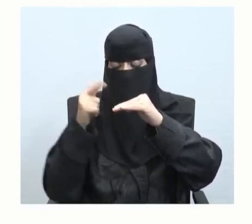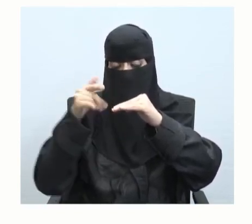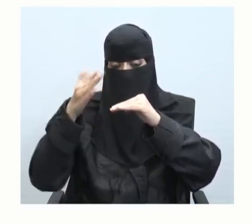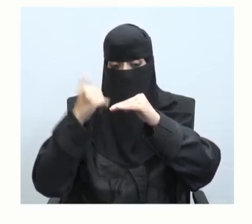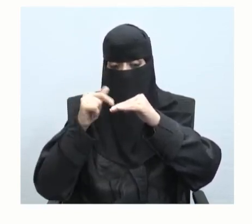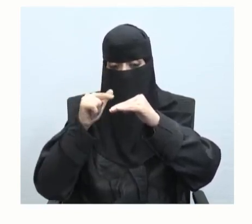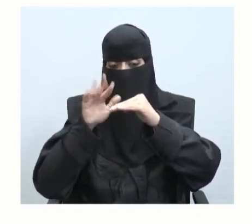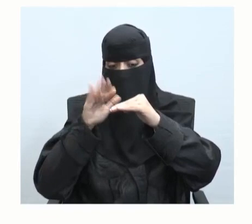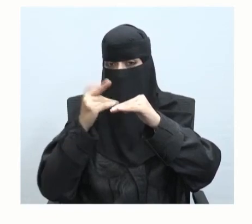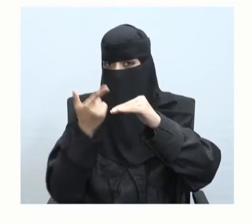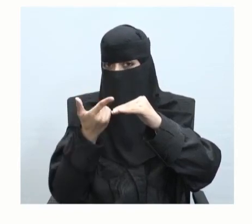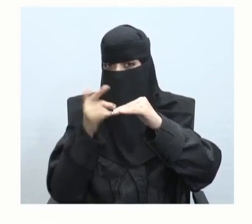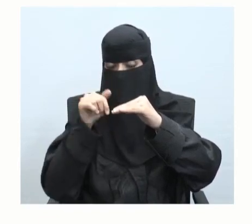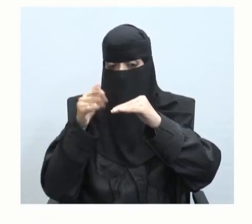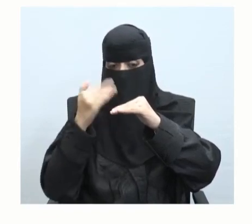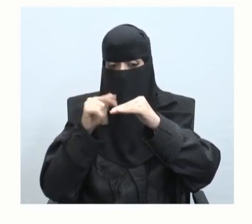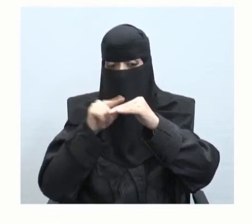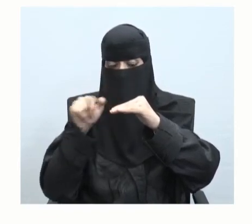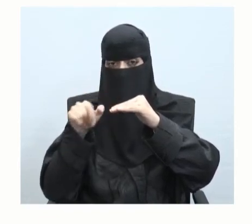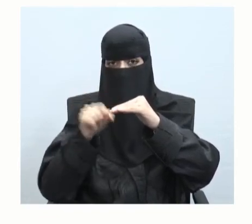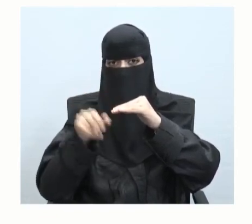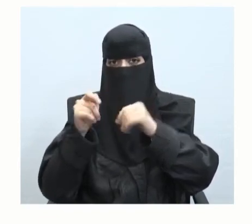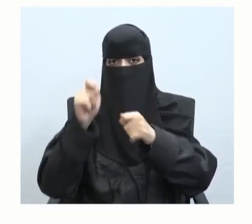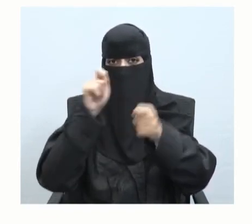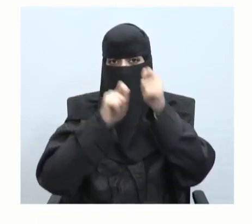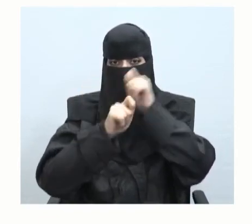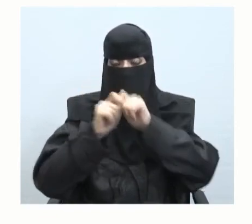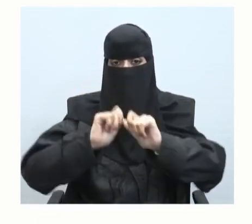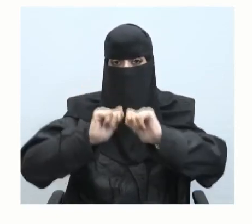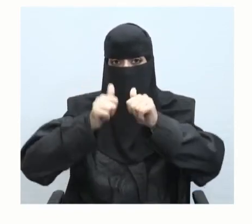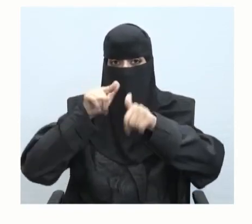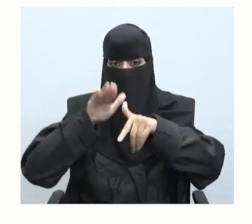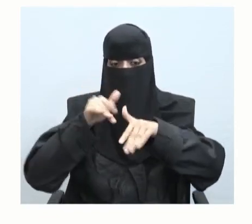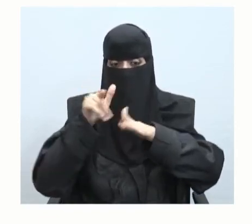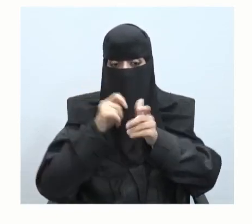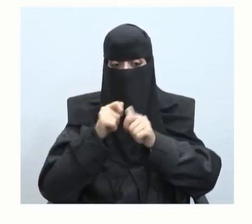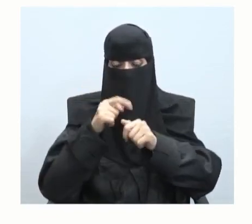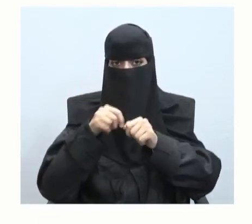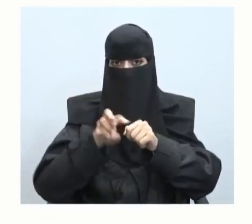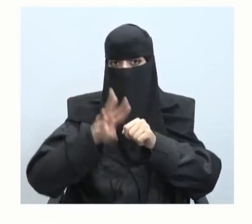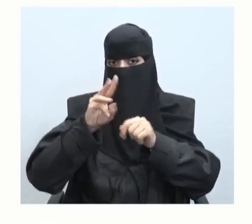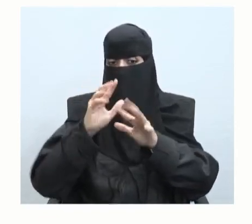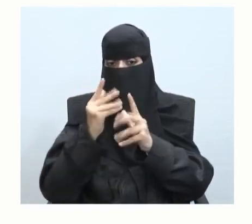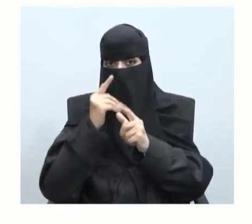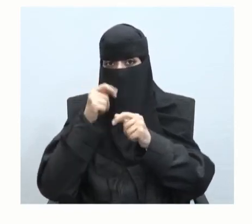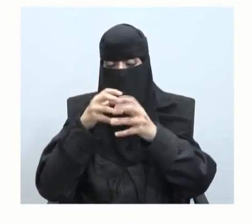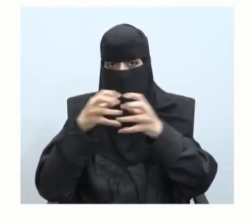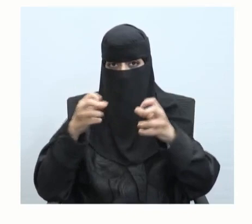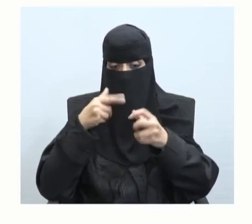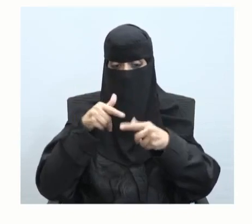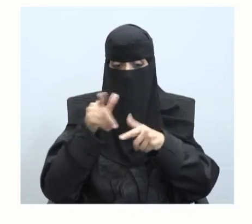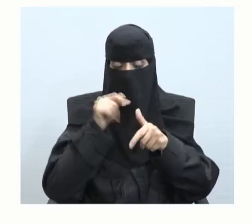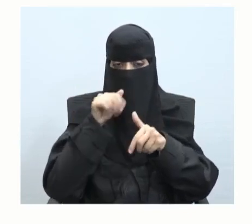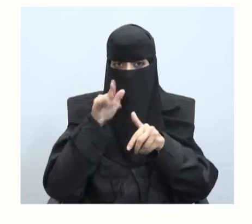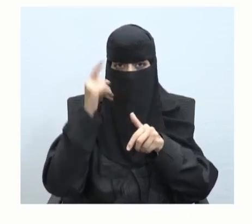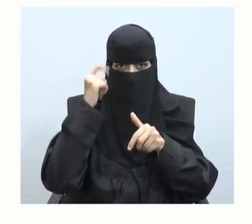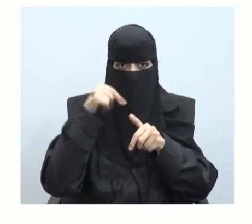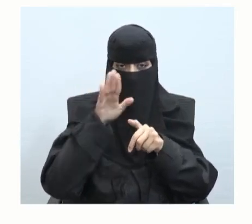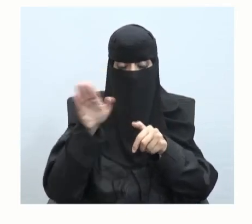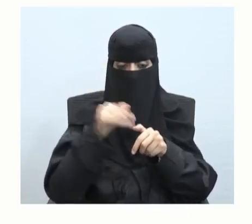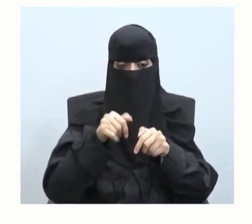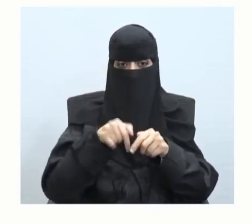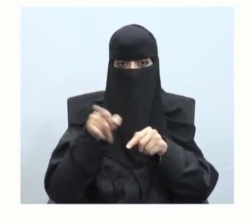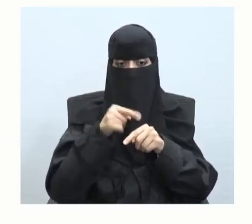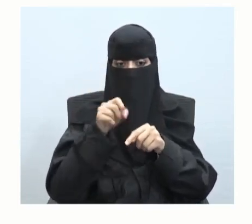للدبليو هنا في السؤال لكن استطيع ان اوجد الدبليو من فك الدبليو اعلم جيدا